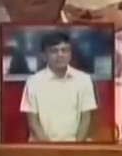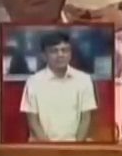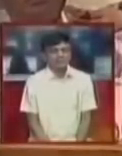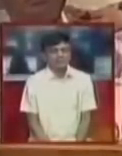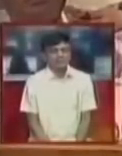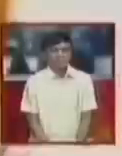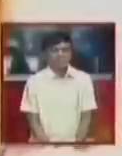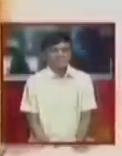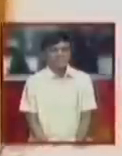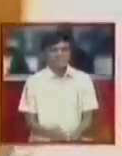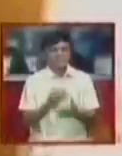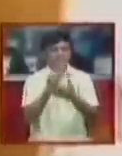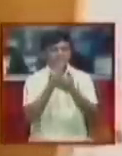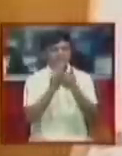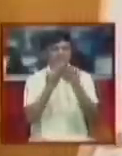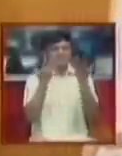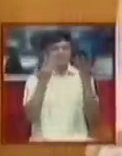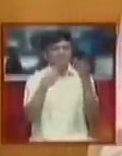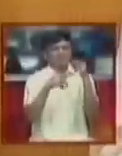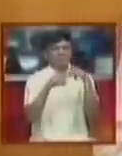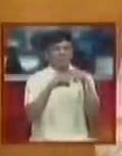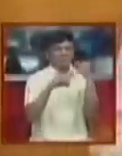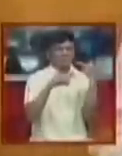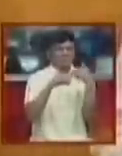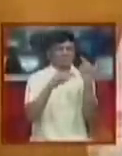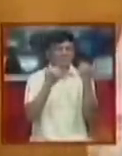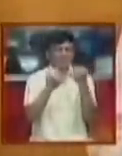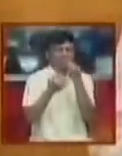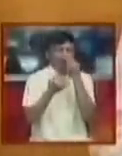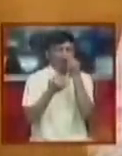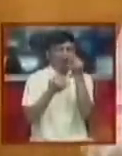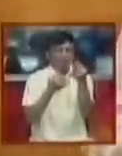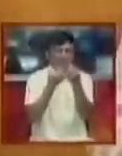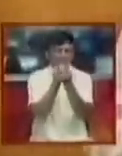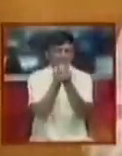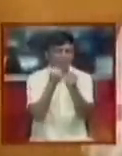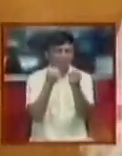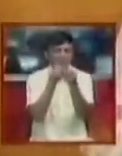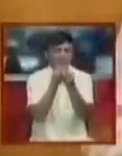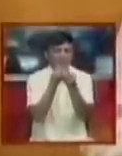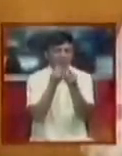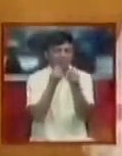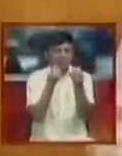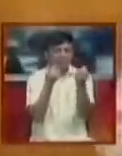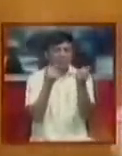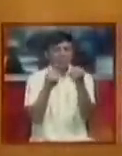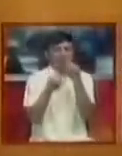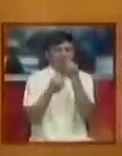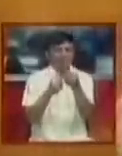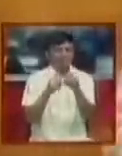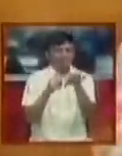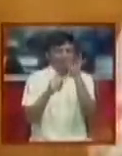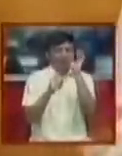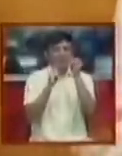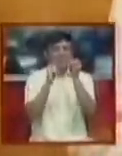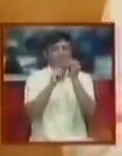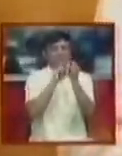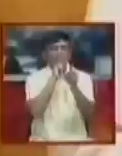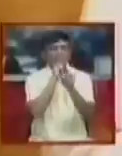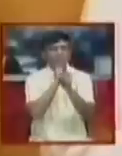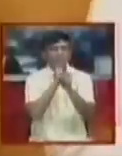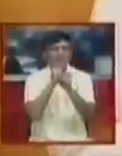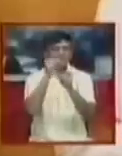Miski po ang mga dating gustong tumiwalag, nakikita na ang epekto ng reforma. Kinikilala natin bilang pahiwatig ng kanilang tiwala